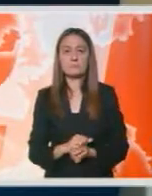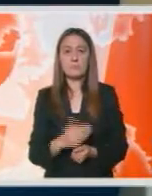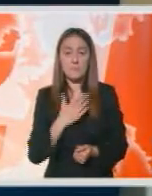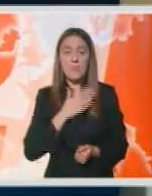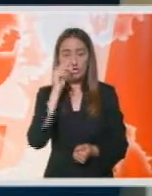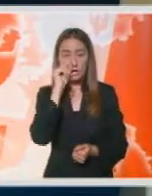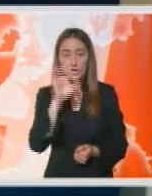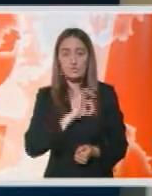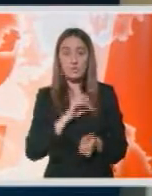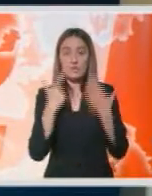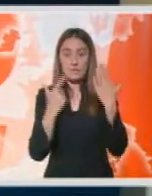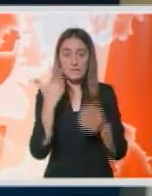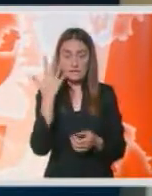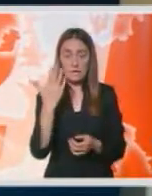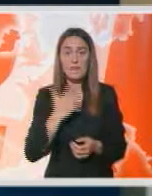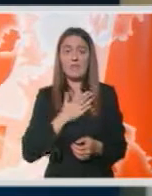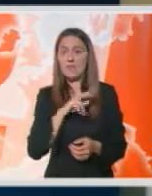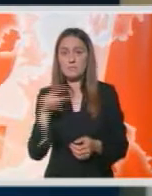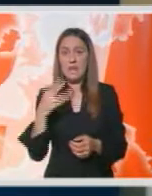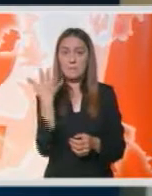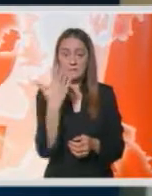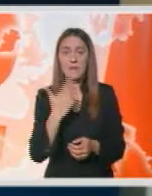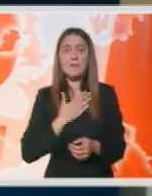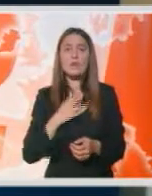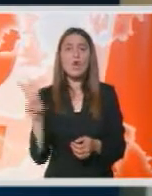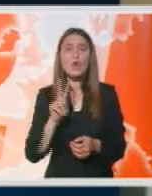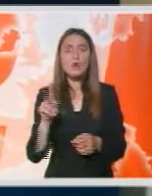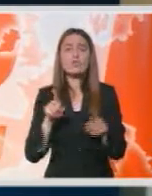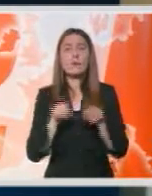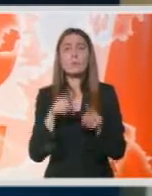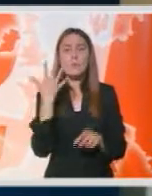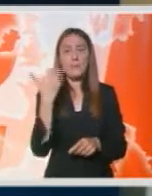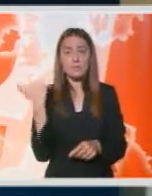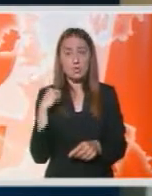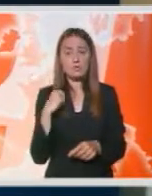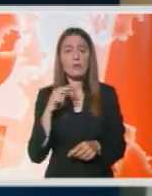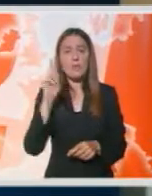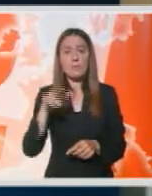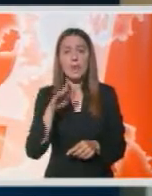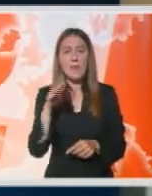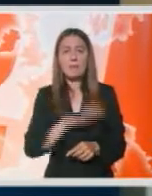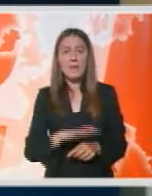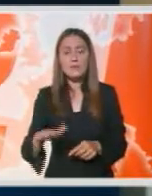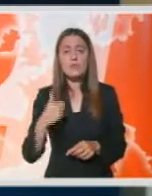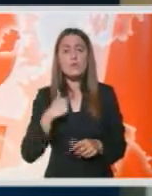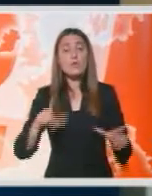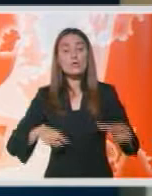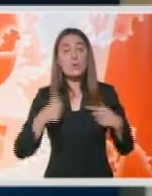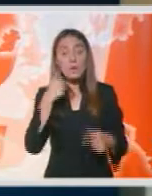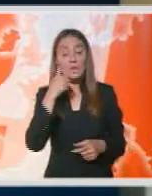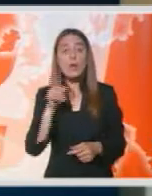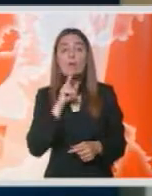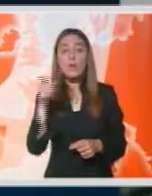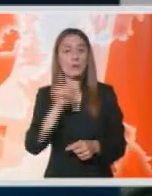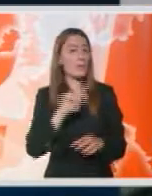Naš otac umro u 75. Naš brat u 50. Naša rođaka također u 50. Imala je malu decu. Mi živimo dane koje oni nisu